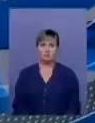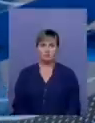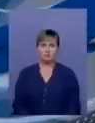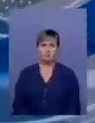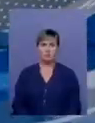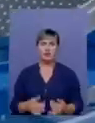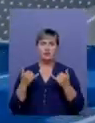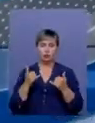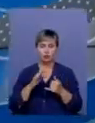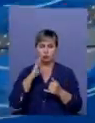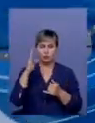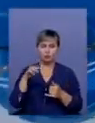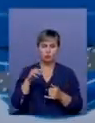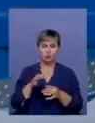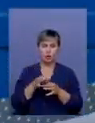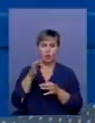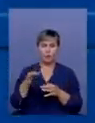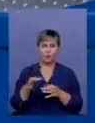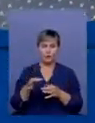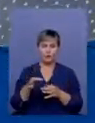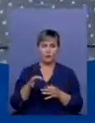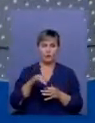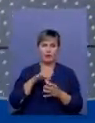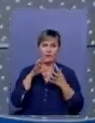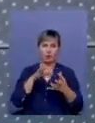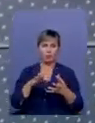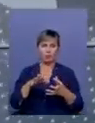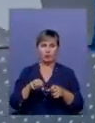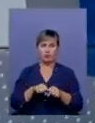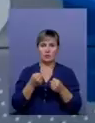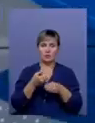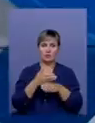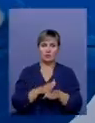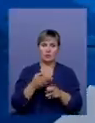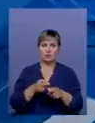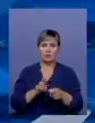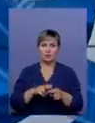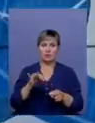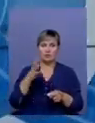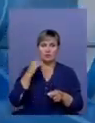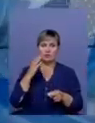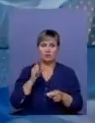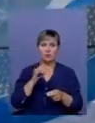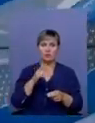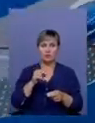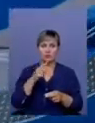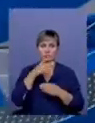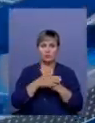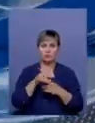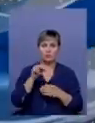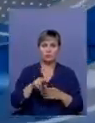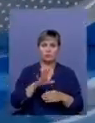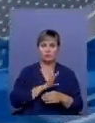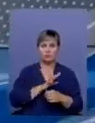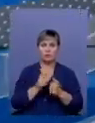сегодня утром в туркестанской области разбился автобус который следовал из алматы в сара гаш чипы произошло близ перевалом аж